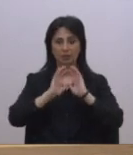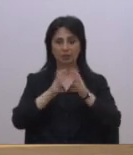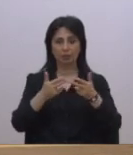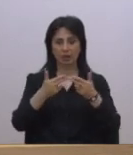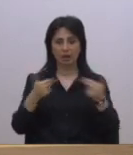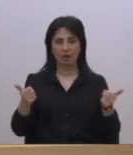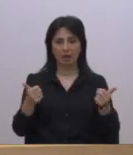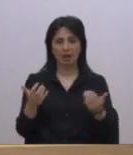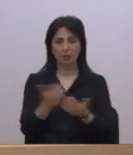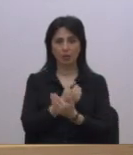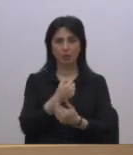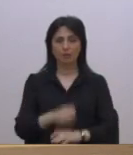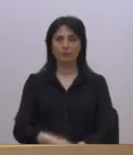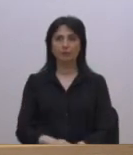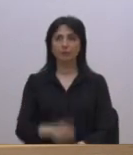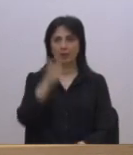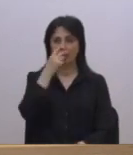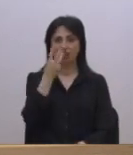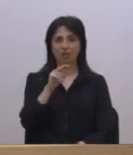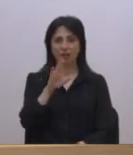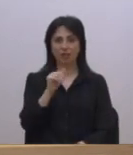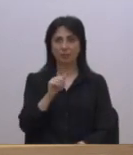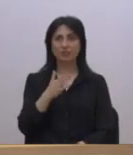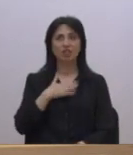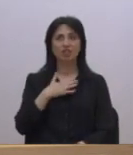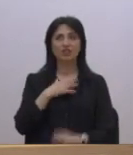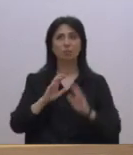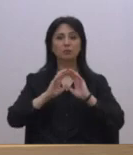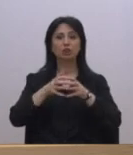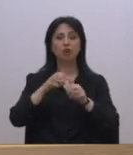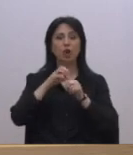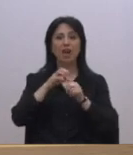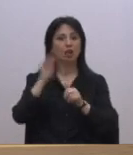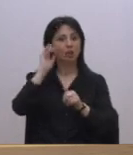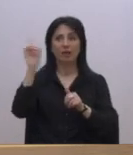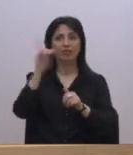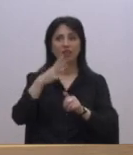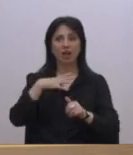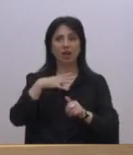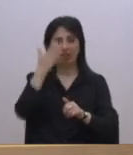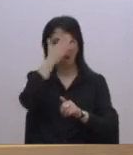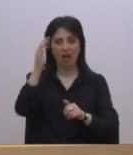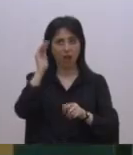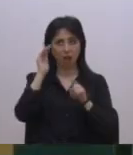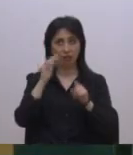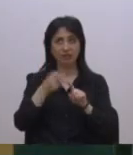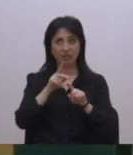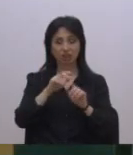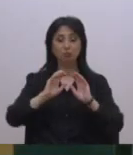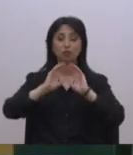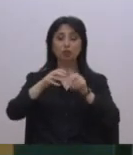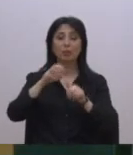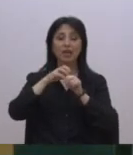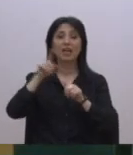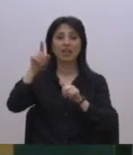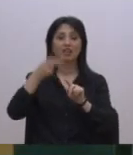აღიარება მოიპოვა. ბატონო შალვა, ჩვენ მსოფლიო ლიდერებს კი არ უსმენთ, ჩვენ ქართველ ხალხს უსმენთ. და ის მსოფლიო